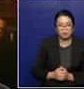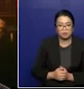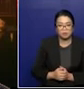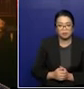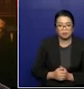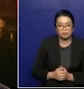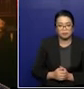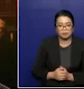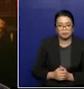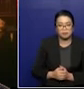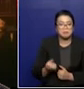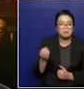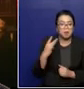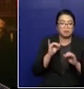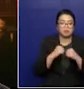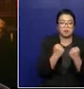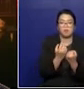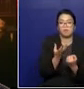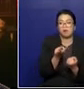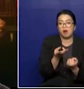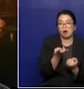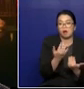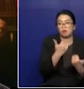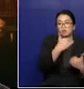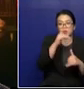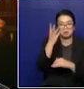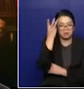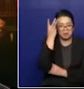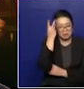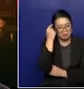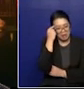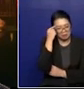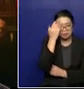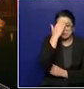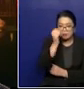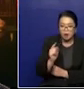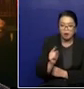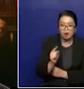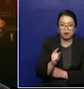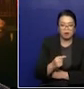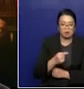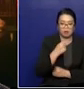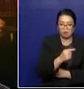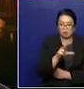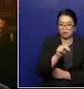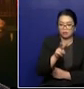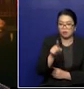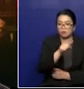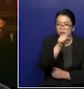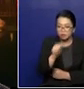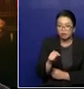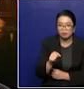ซ้อนกันอยู่อะไรฮะสมาคมผู้ส่งออกข้าวเครียดฮะเพราะอะไรฮะติดลบ 32% ต่ำสุด